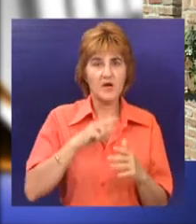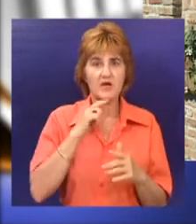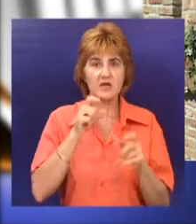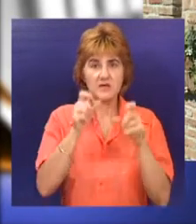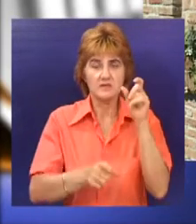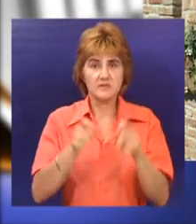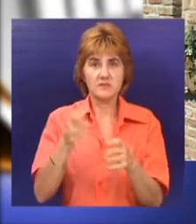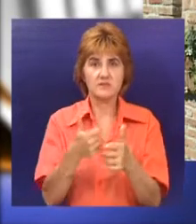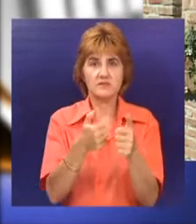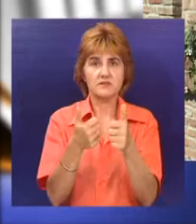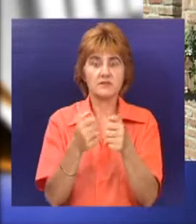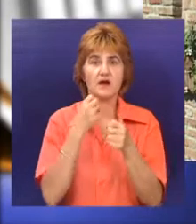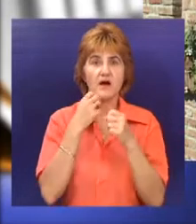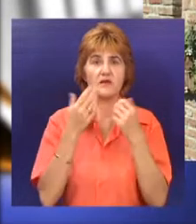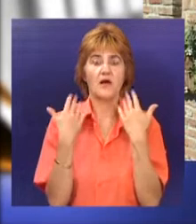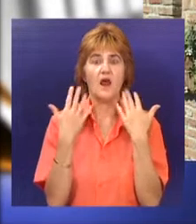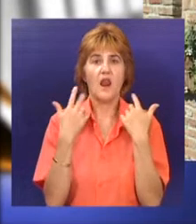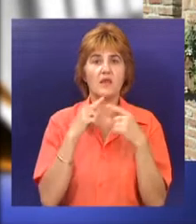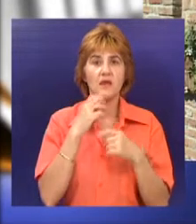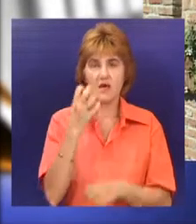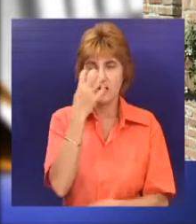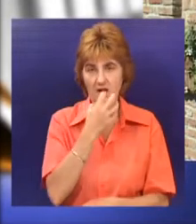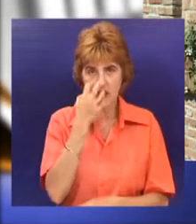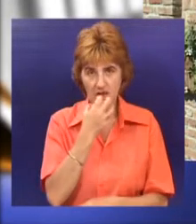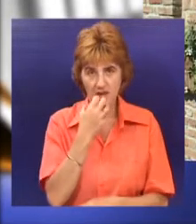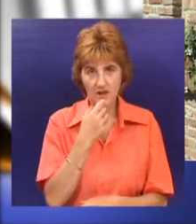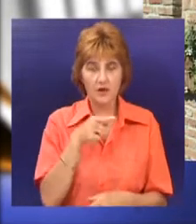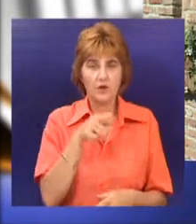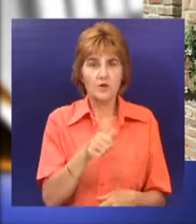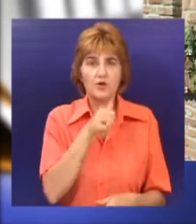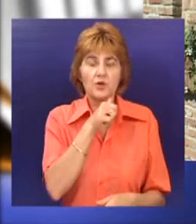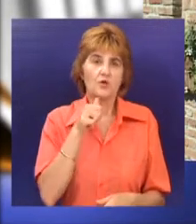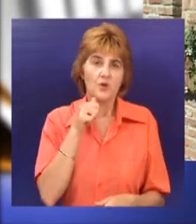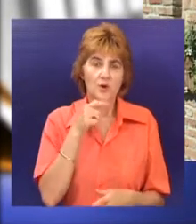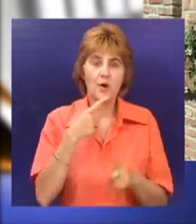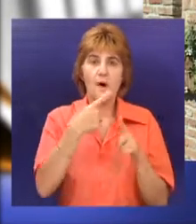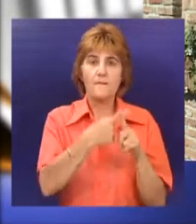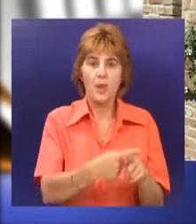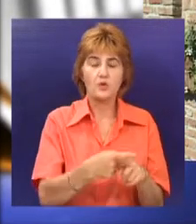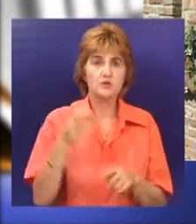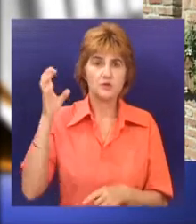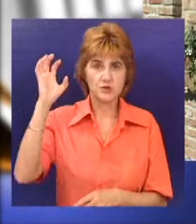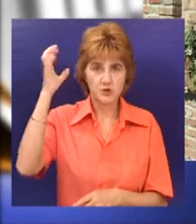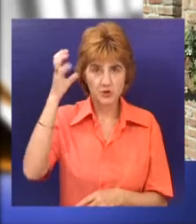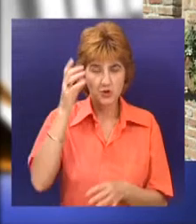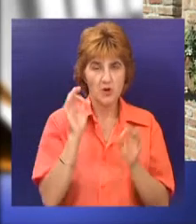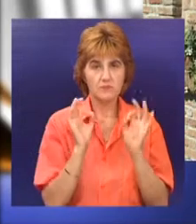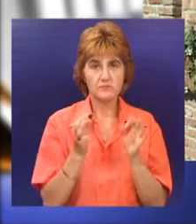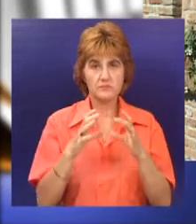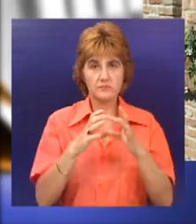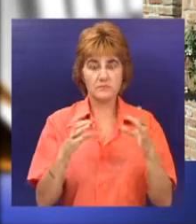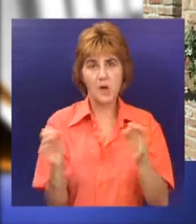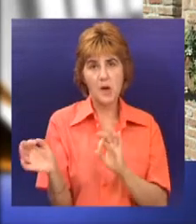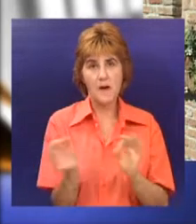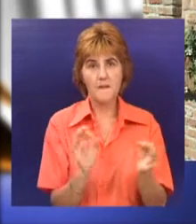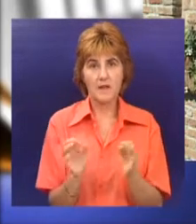za grejanje i hlađenje objekta. Znači, koristit ćemo praktično obnovljive izvore energije za grejanje i hlađenje plus solarni kolektori